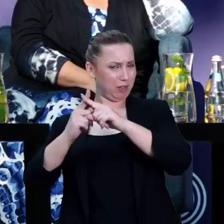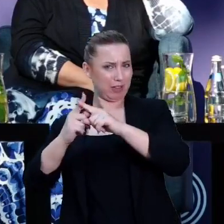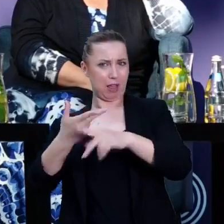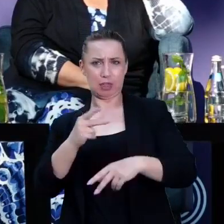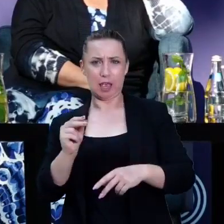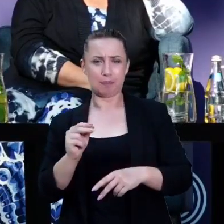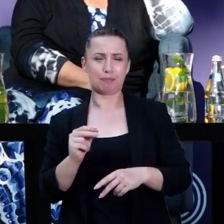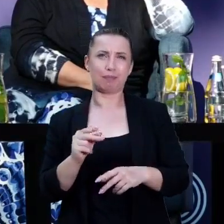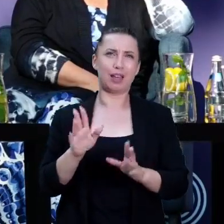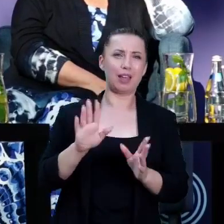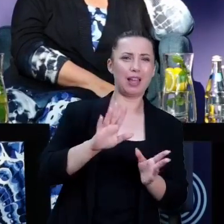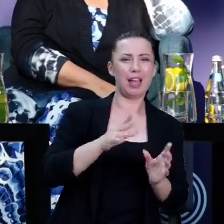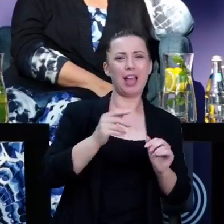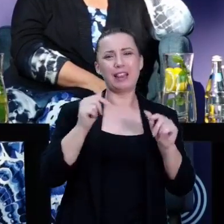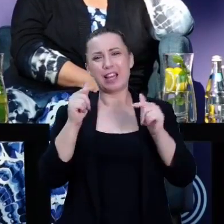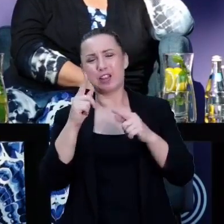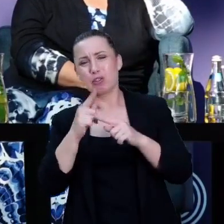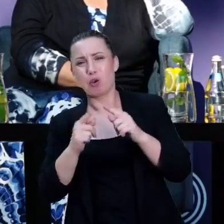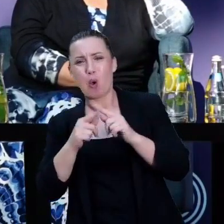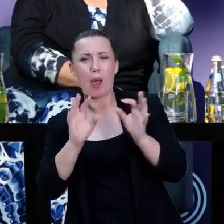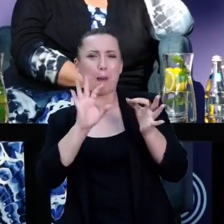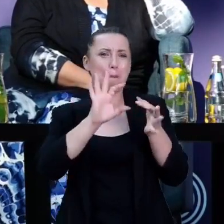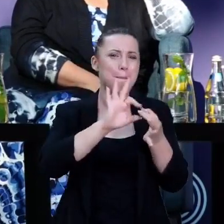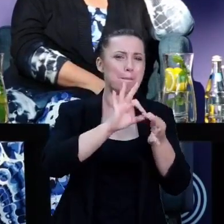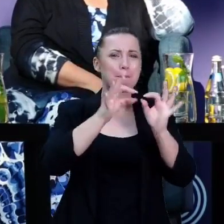jakaś koincydencja, tak się wydarzyło,